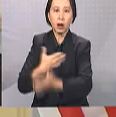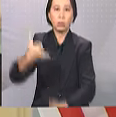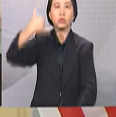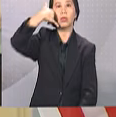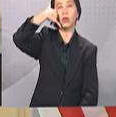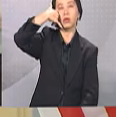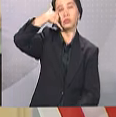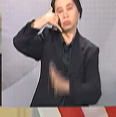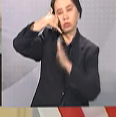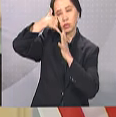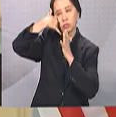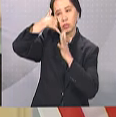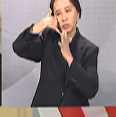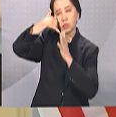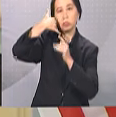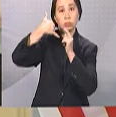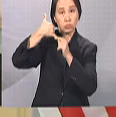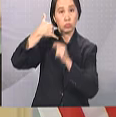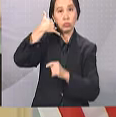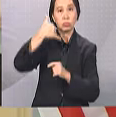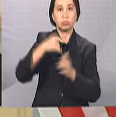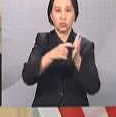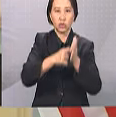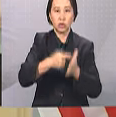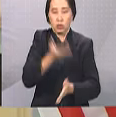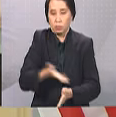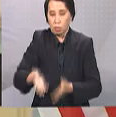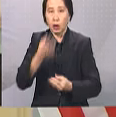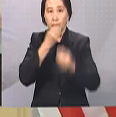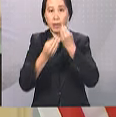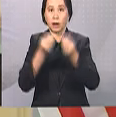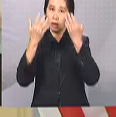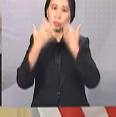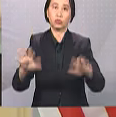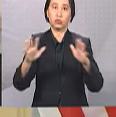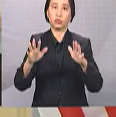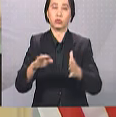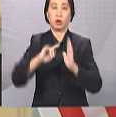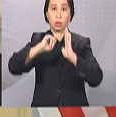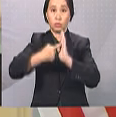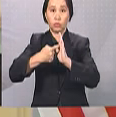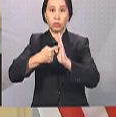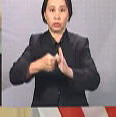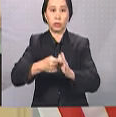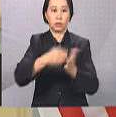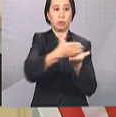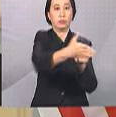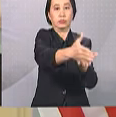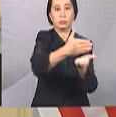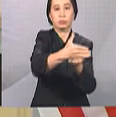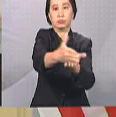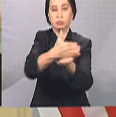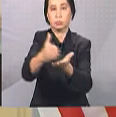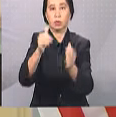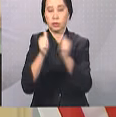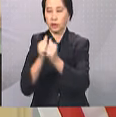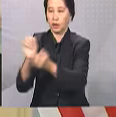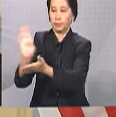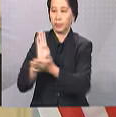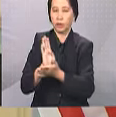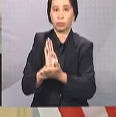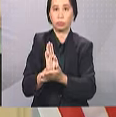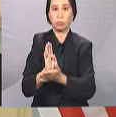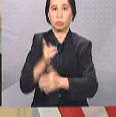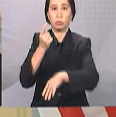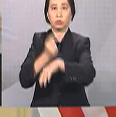Masyarakat bahawa keperluan barang makanan telah pun mula diedarkan dengan bantuan